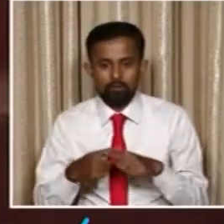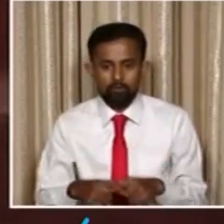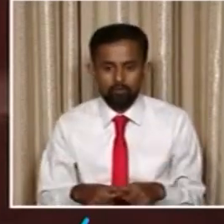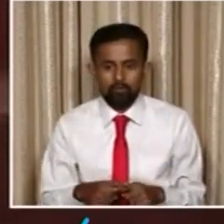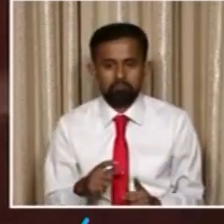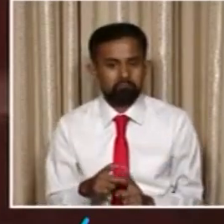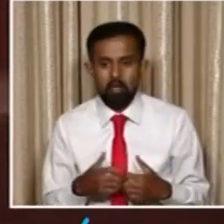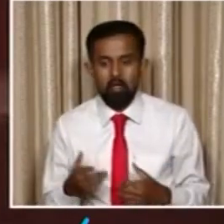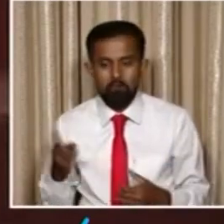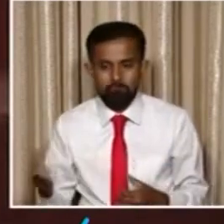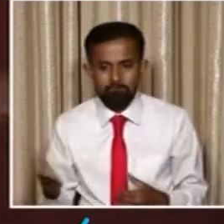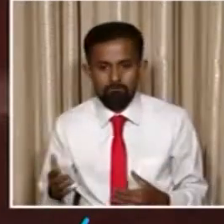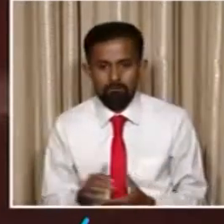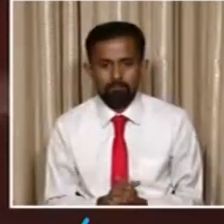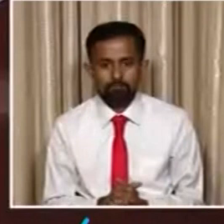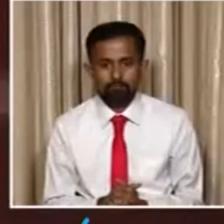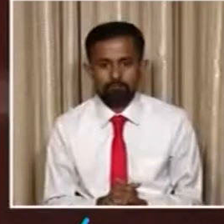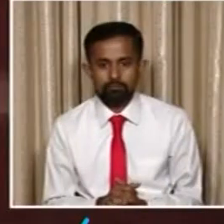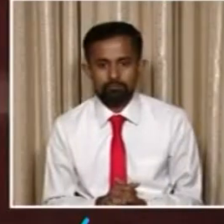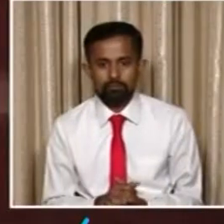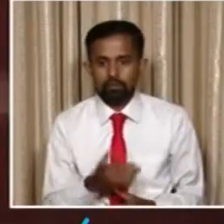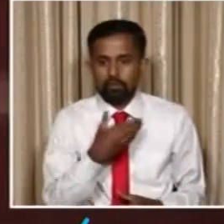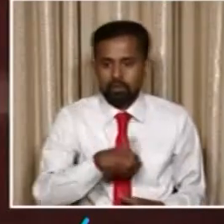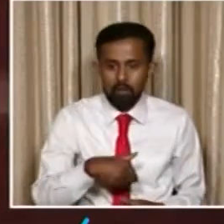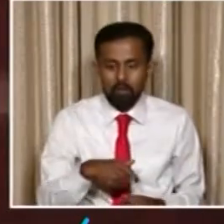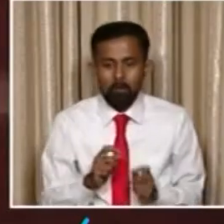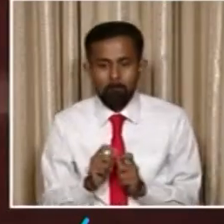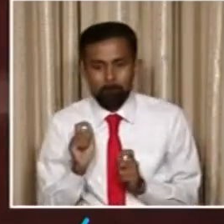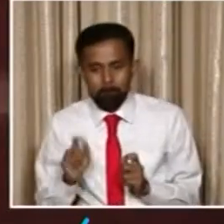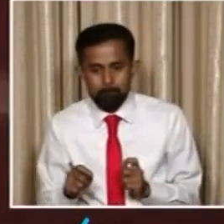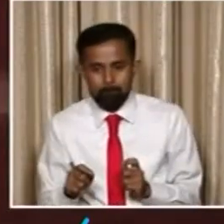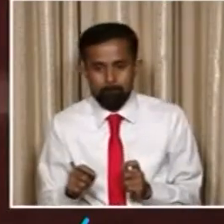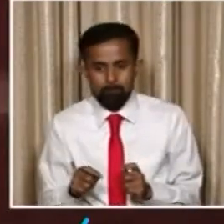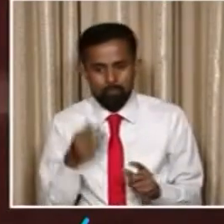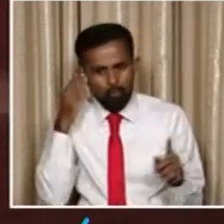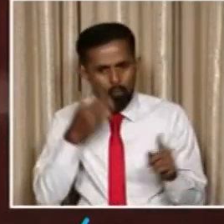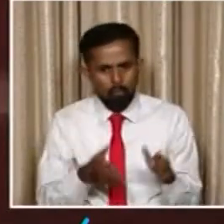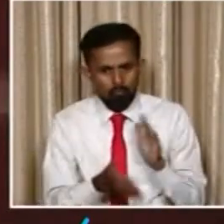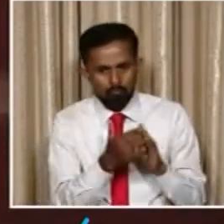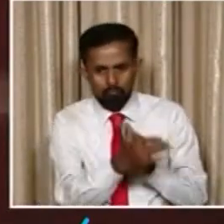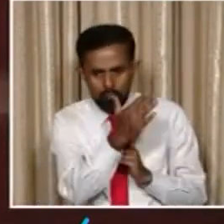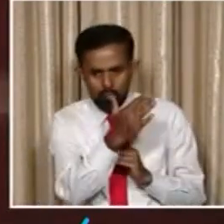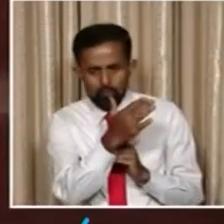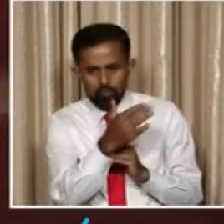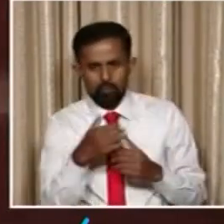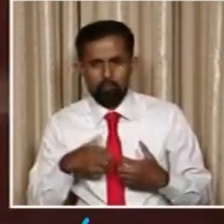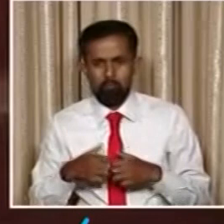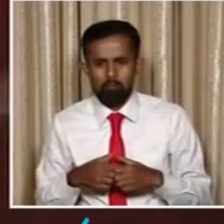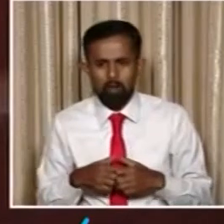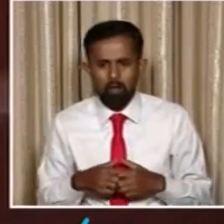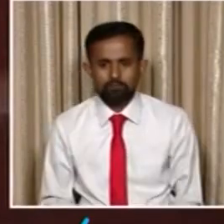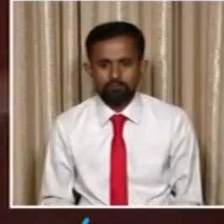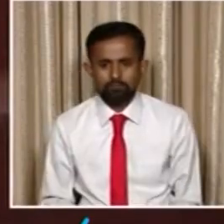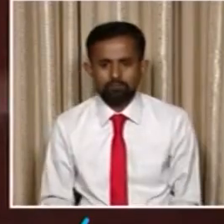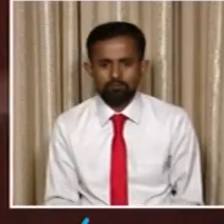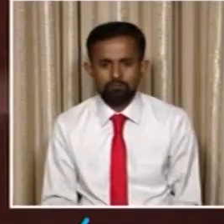පිළිබඳව බරපතල ගැටලු තියෙනවා. විශේෂයෙන්ම මේ ක්‍රිකට් පාලක මණ්ඩලය යන දිසානතිය පිළිබඳව ගැටලුවක් ඇතෙන්දී මතුවෙනවා. ඒකට හේතුව